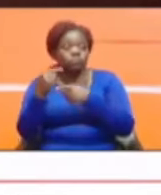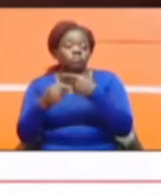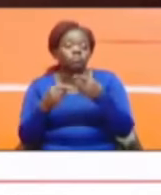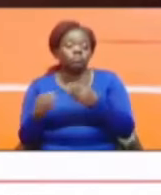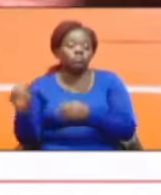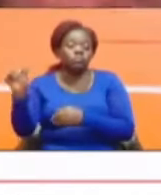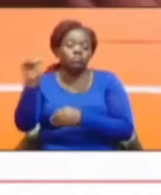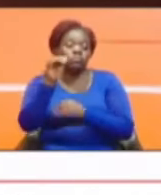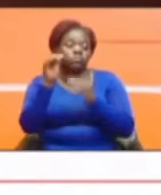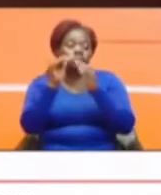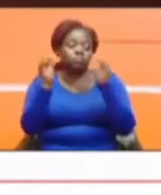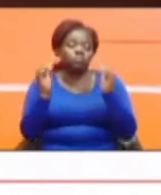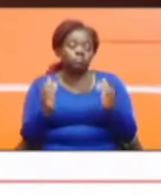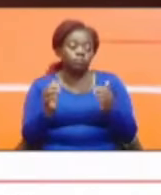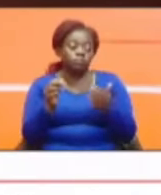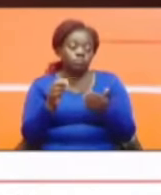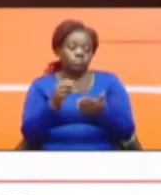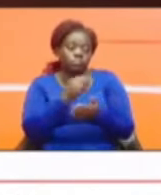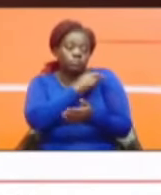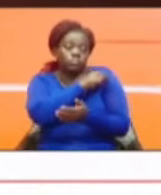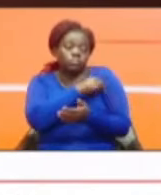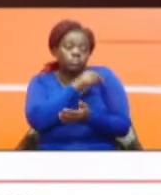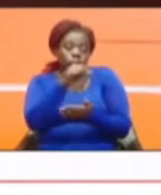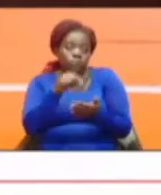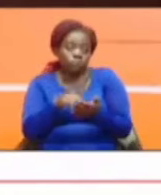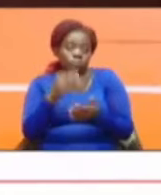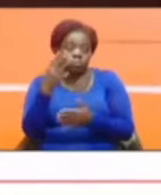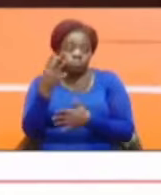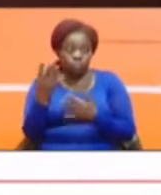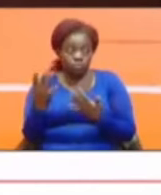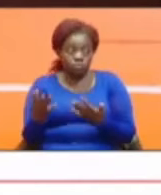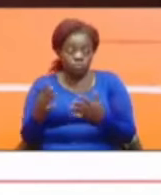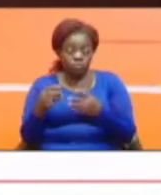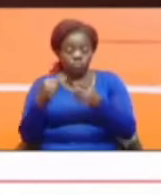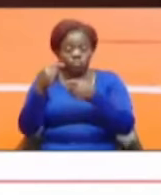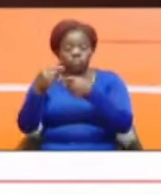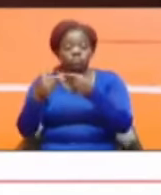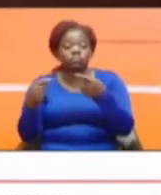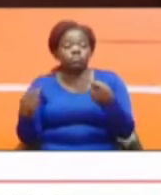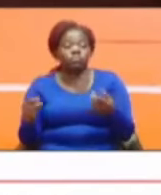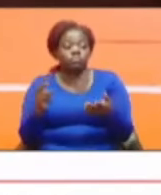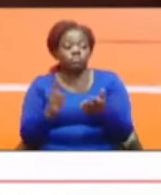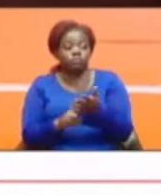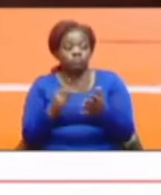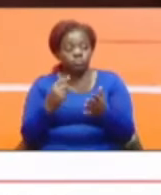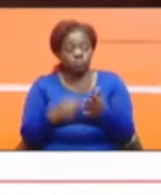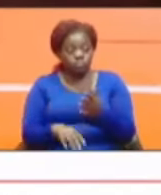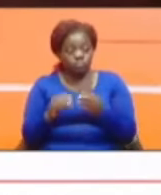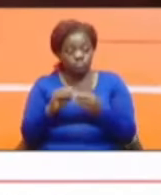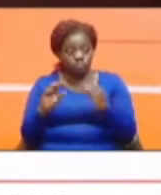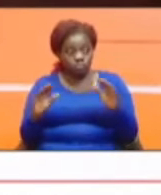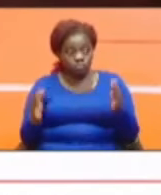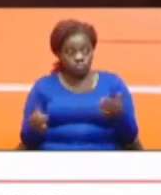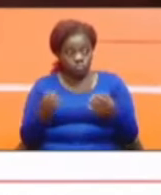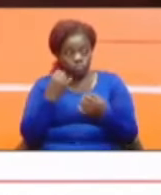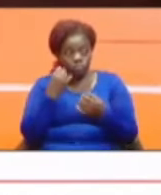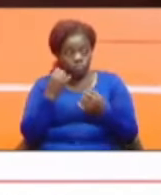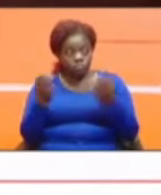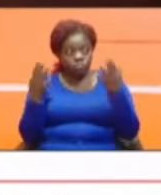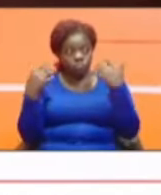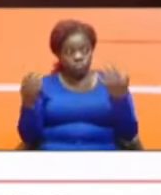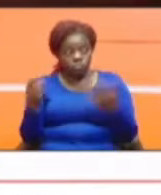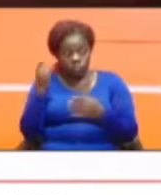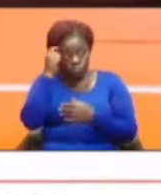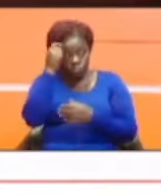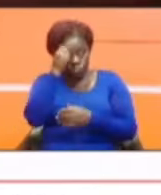omwongerayoko okusukka ku health center for ye Kasangati bamwongereyo naye ng'atukakasizza nti omwana engeri gy'ali mu mikono gy'amalwaliro